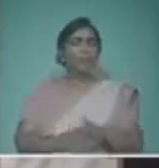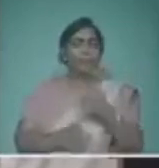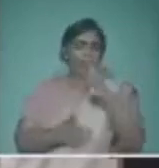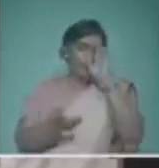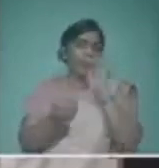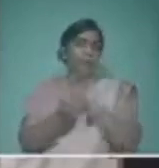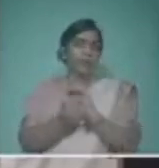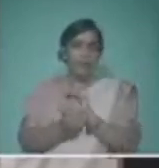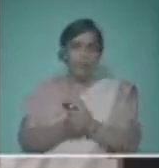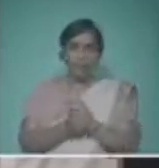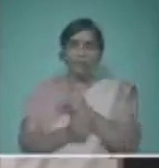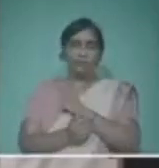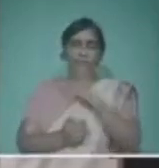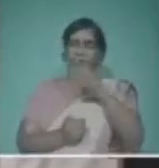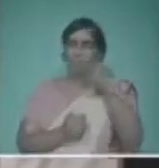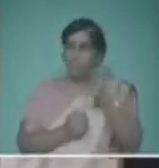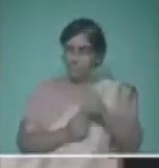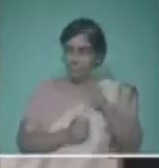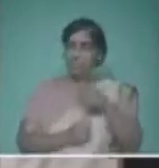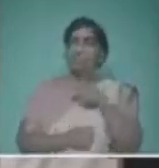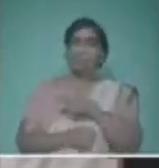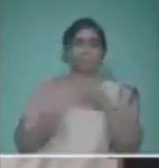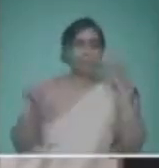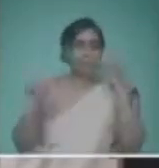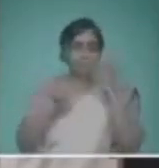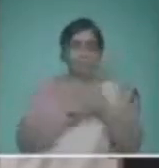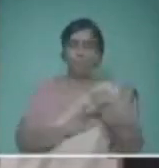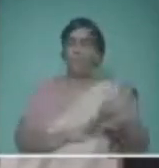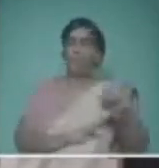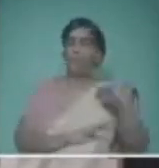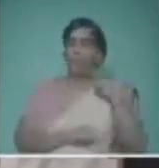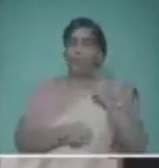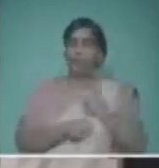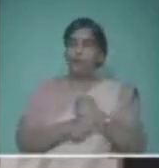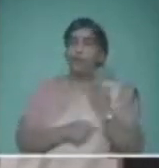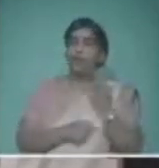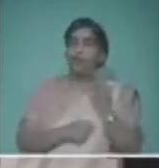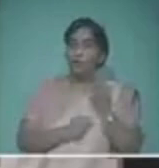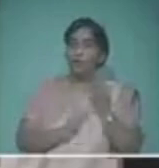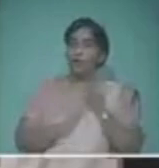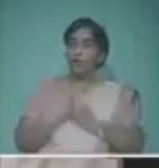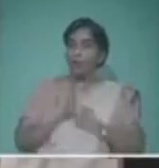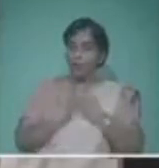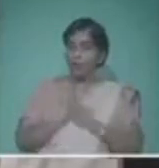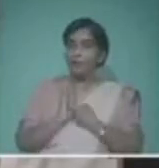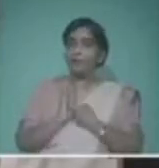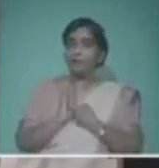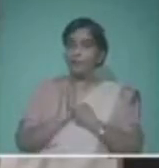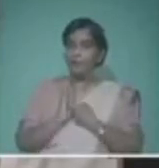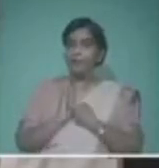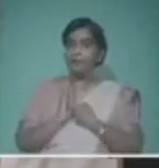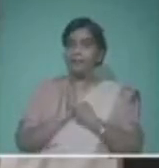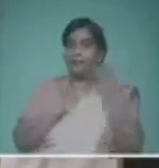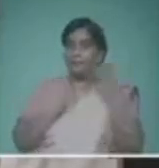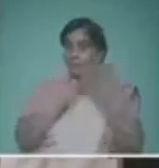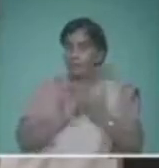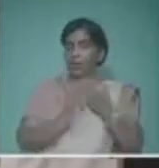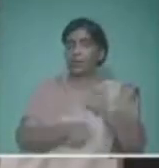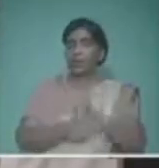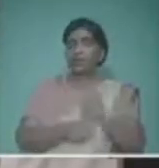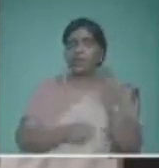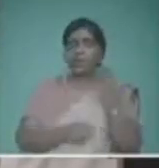ආරක්ෂා කිරීම අත්‍යවශ්‍ය වෙනවා. මේ සඳහා අපි ශක්තිමත් රාජ්‍ය මූල්‍ය රීති ෆිස්කල් රූල්ස් ඇතුළත් වන රාජ්‍ය